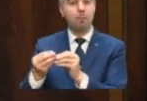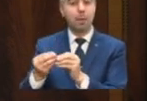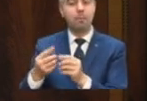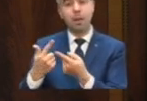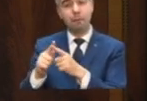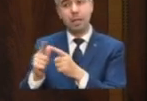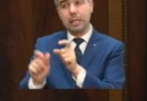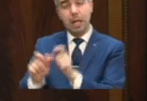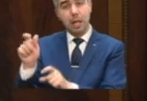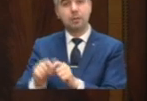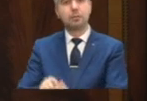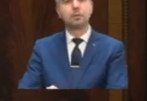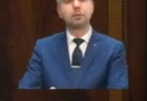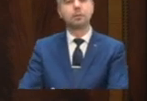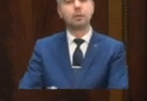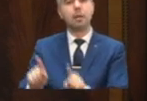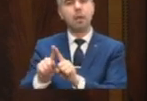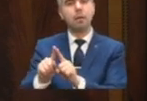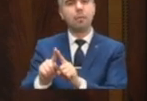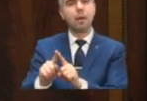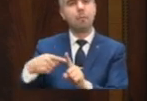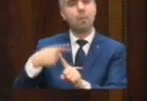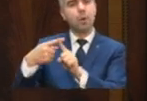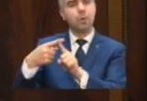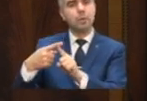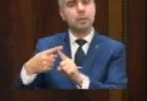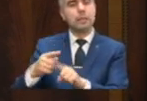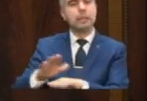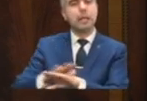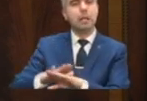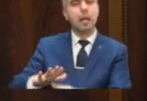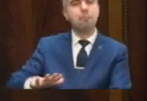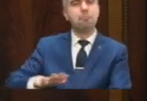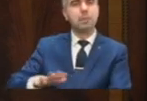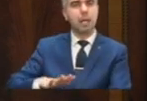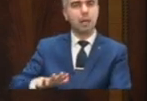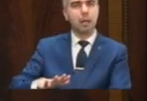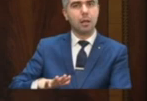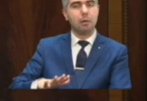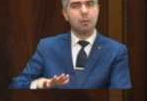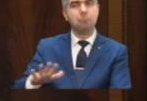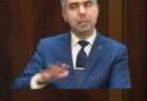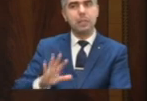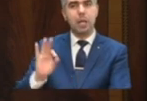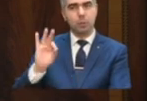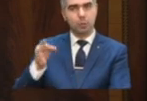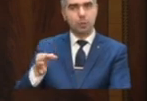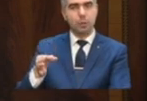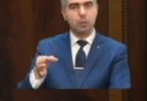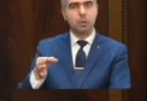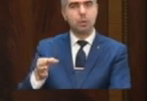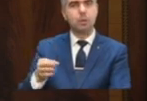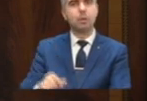كتعيشها الساكنة. أيضا عندنا السكن، عندنا سياسة المدينة، ولكن بلادنا فيها المدينة حقات مكاسب مع